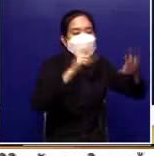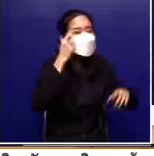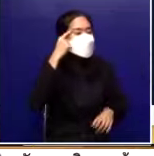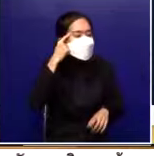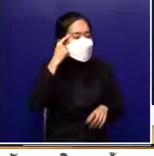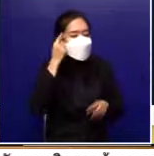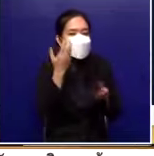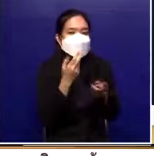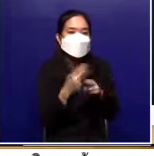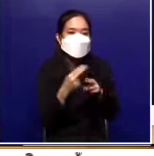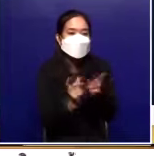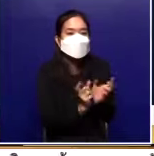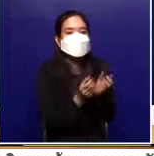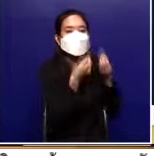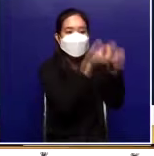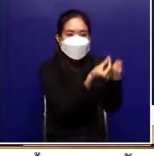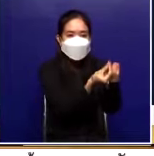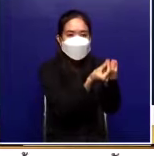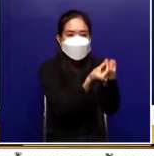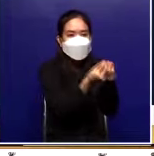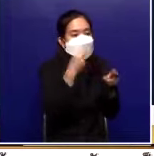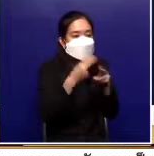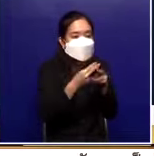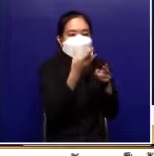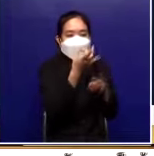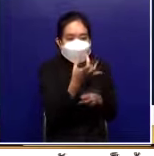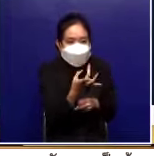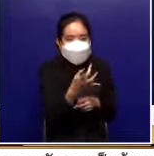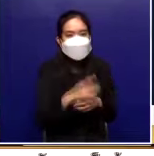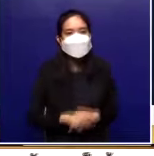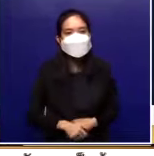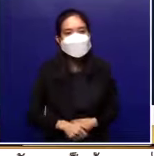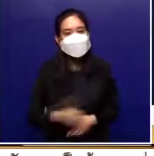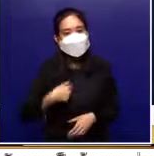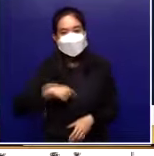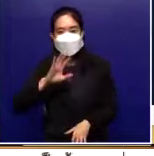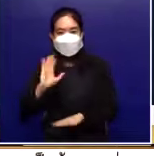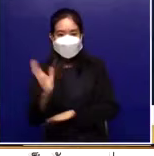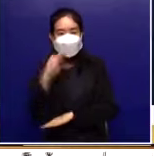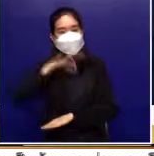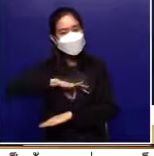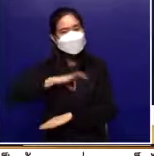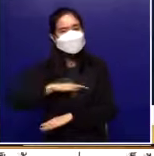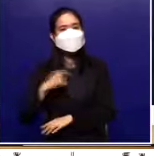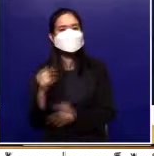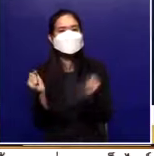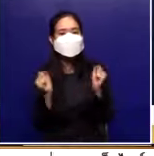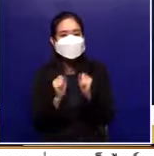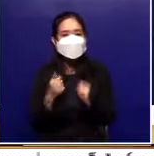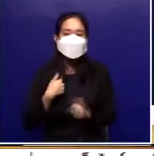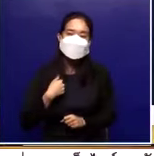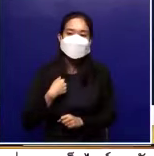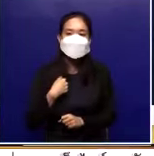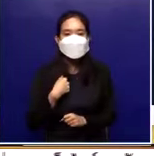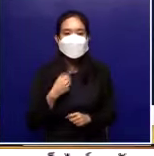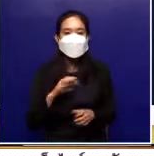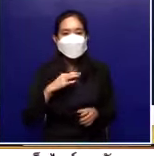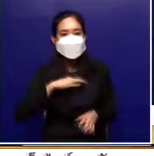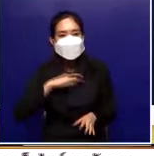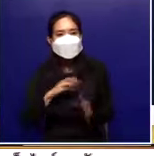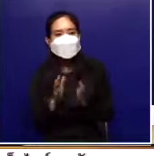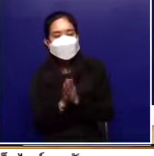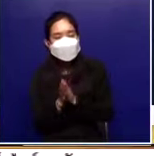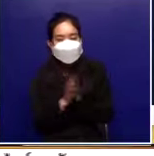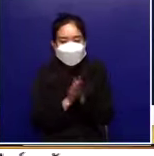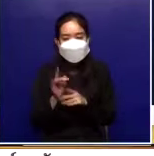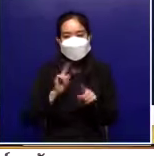วันยังตื่นเต้นแล้วพรุ่งนี้กะว่าจะไปนวดแผนโบราณคลายเมื่อยซะหน่อยเนี่ยแล้วมันอะไรกันครับธุรกิจมันก็ขับเคลื่อนไม่